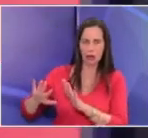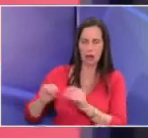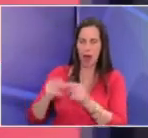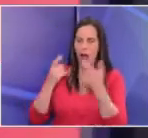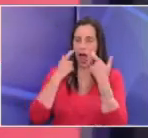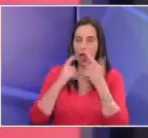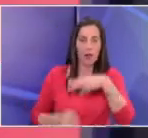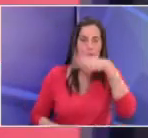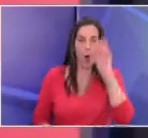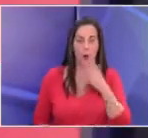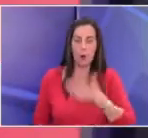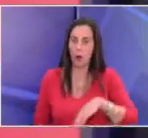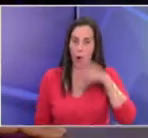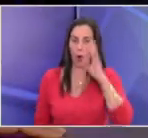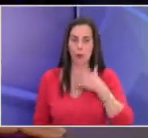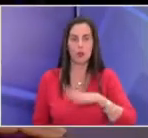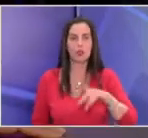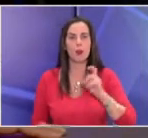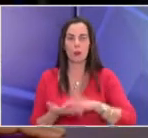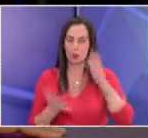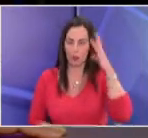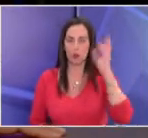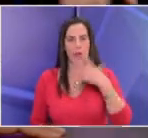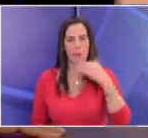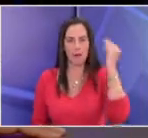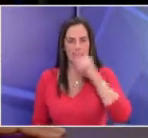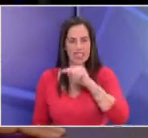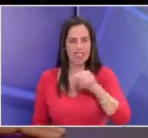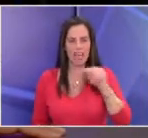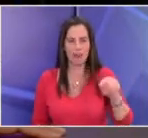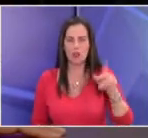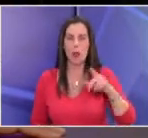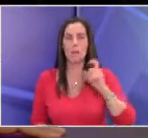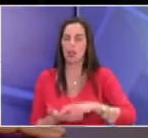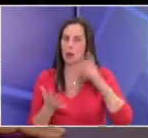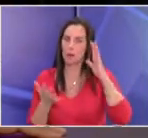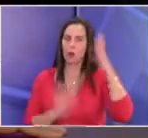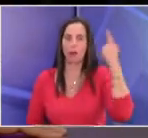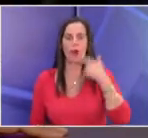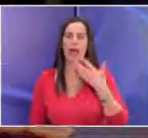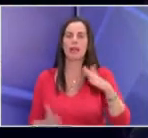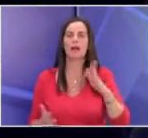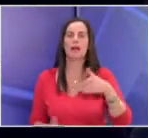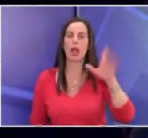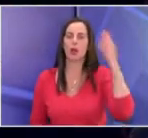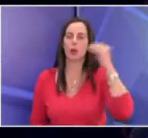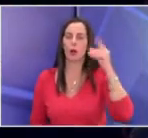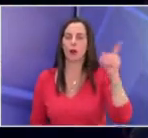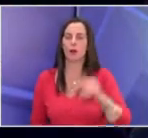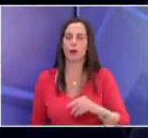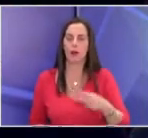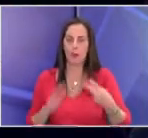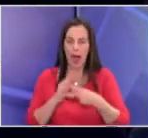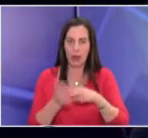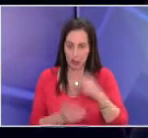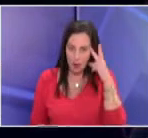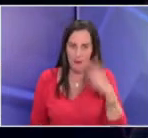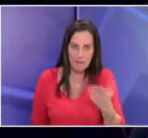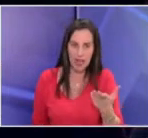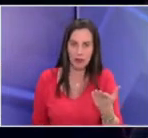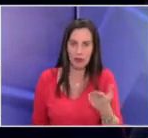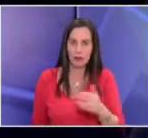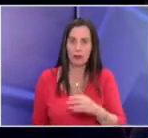מפלגות. היום רק בוגי יכריז. מחר יכריז גן. אלי ישי, אורלי. אלי ישי, אורלי. אורלי גשר, מה? חכו. ומה עם בני גן? על מה